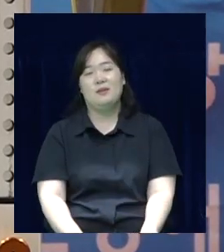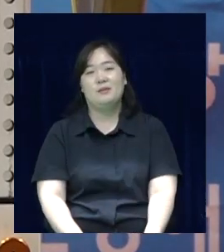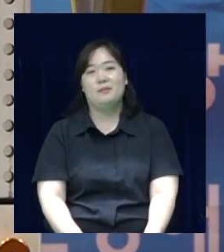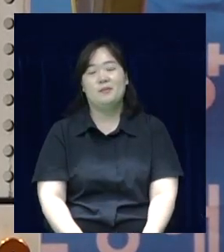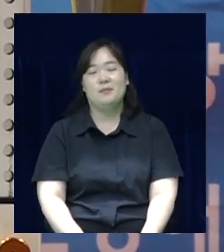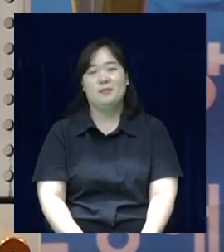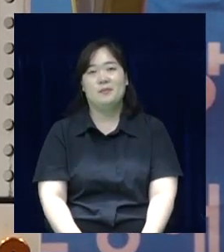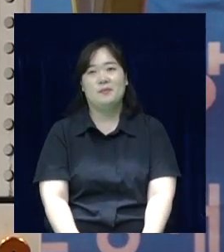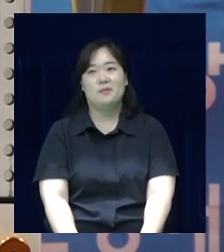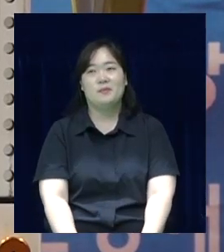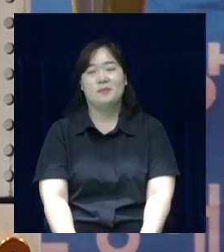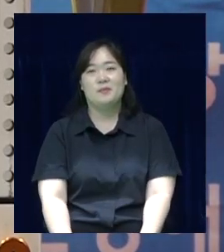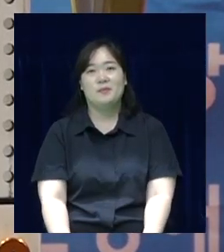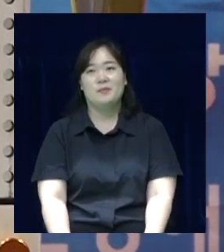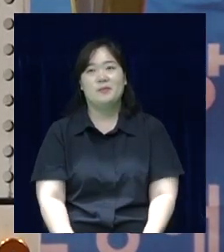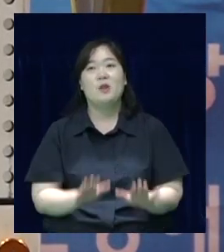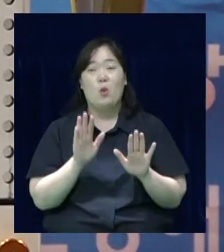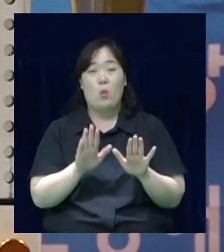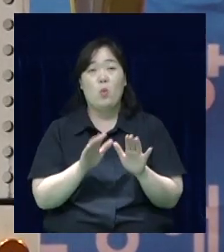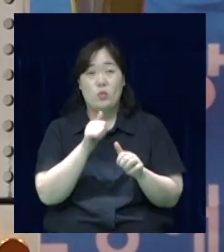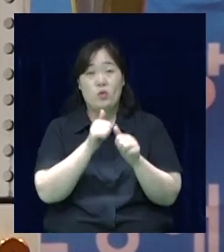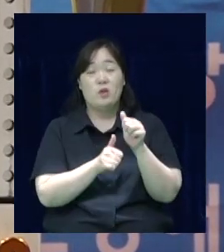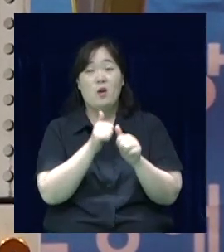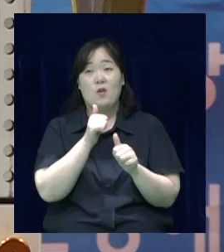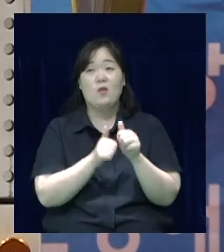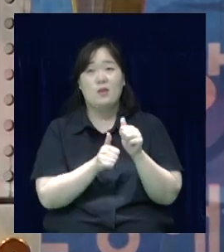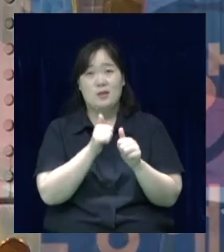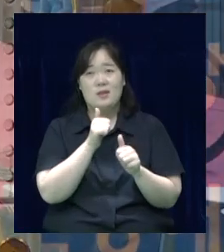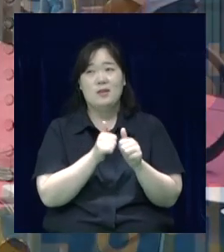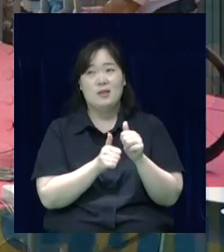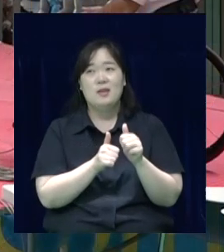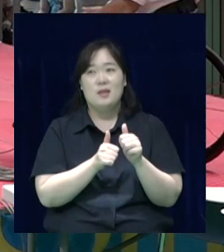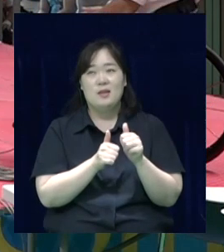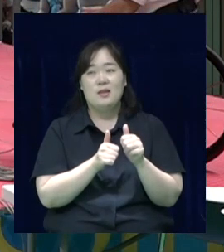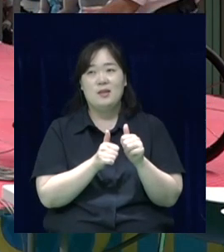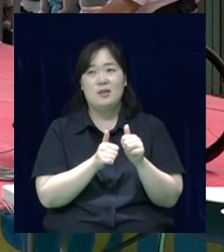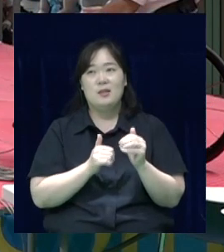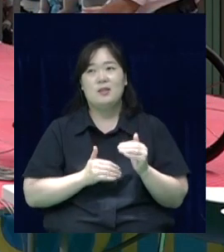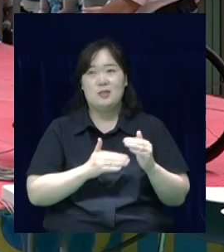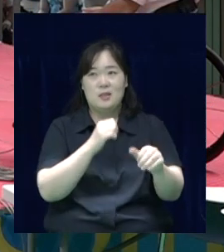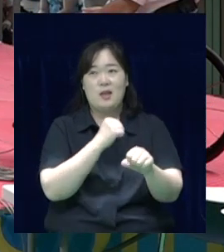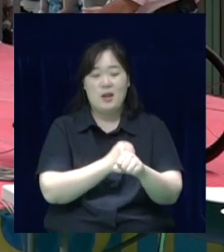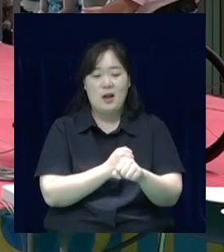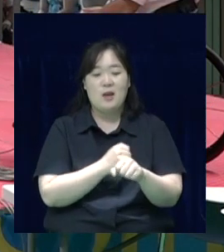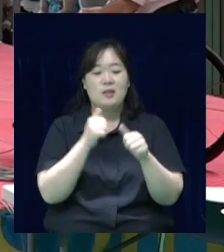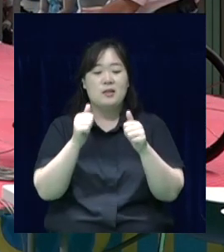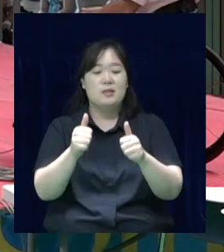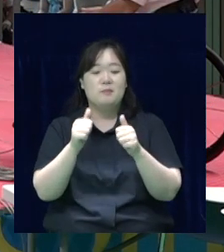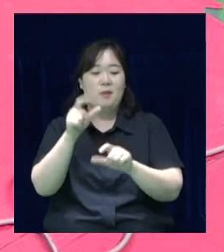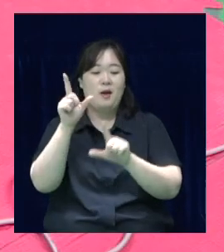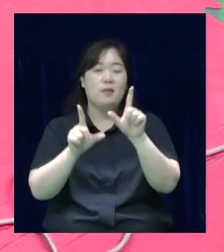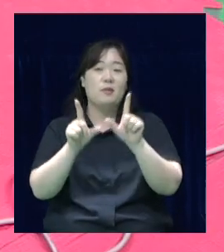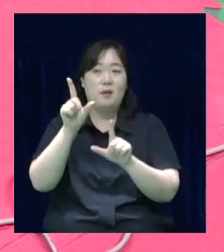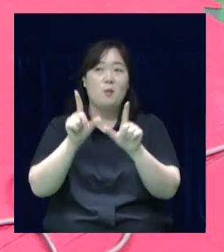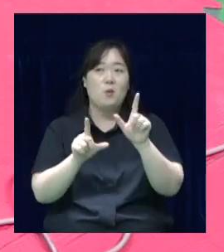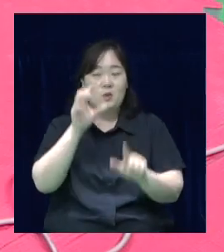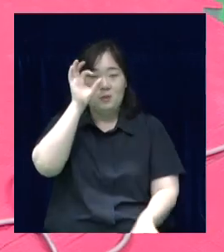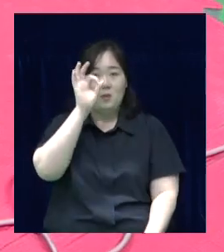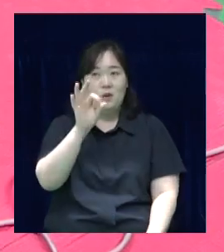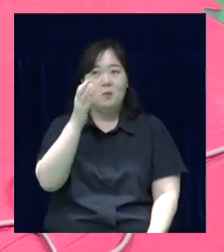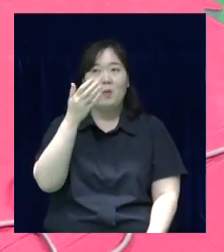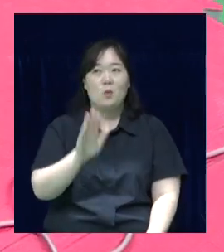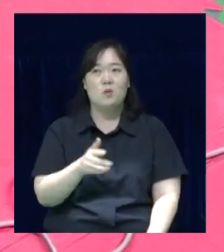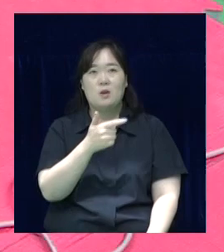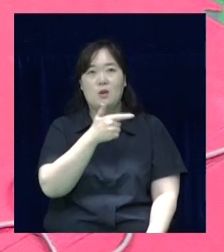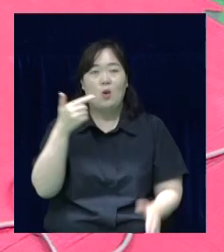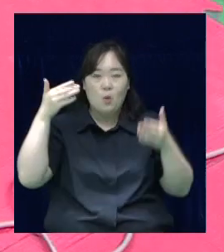지금 또 오늘 경기를 또 관장해주고 계시는 심판진들에 대한 모습이 잡히고 있는데 네. 참